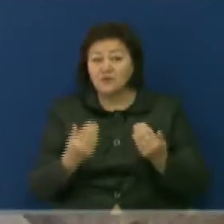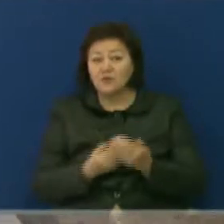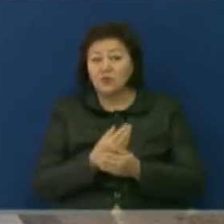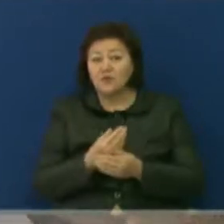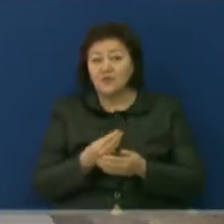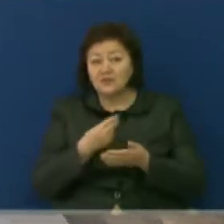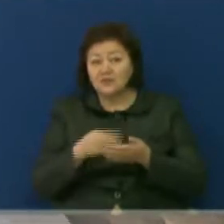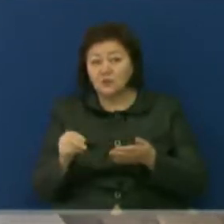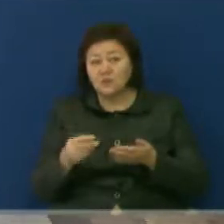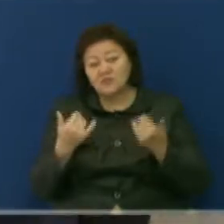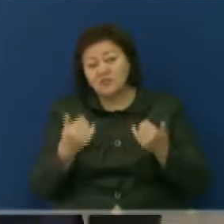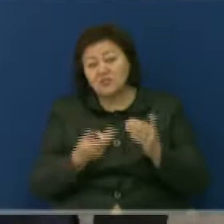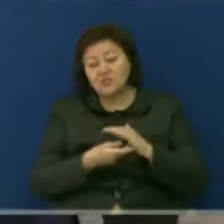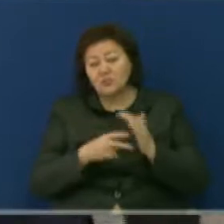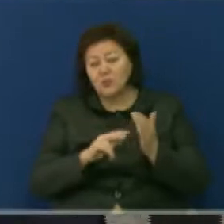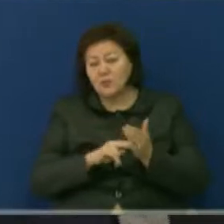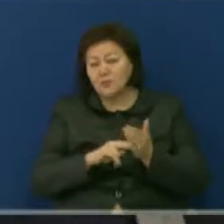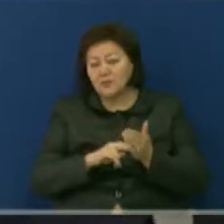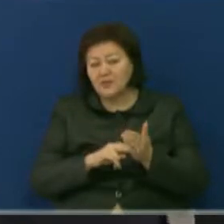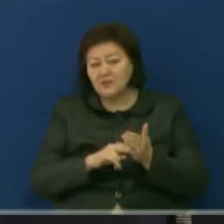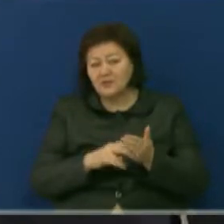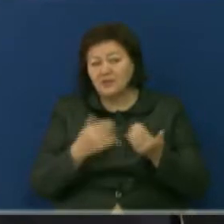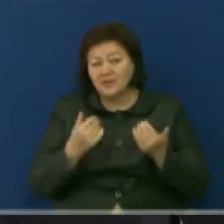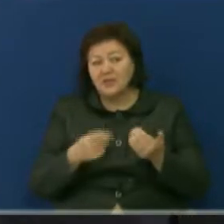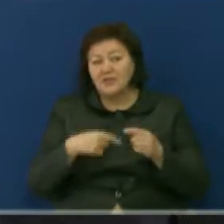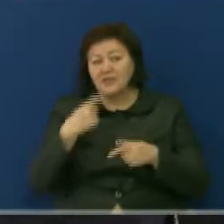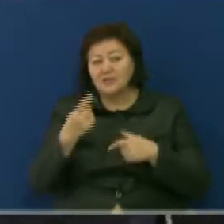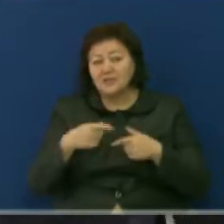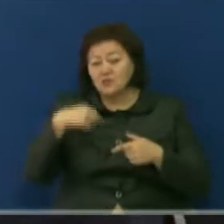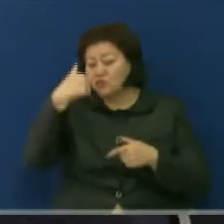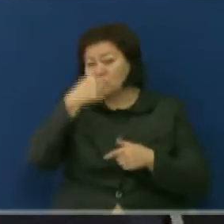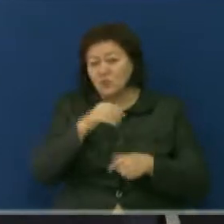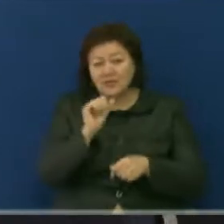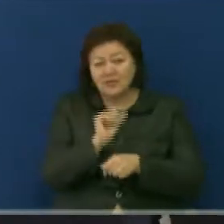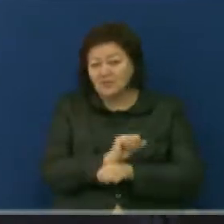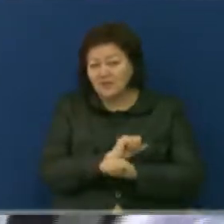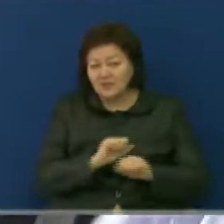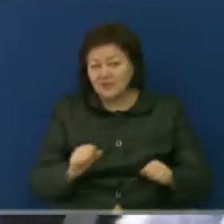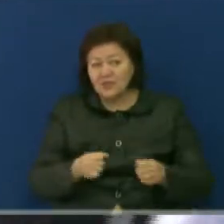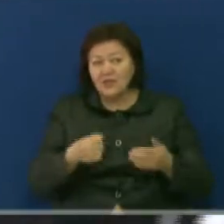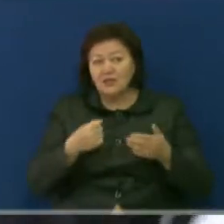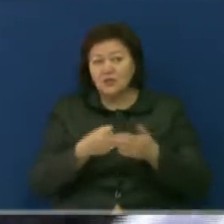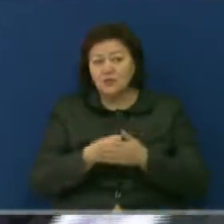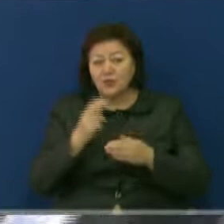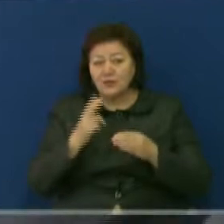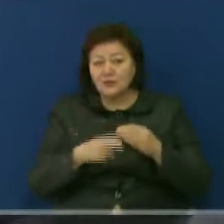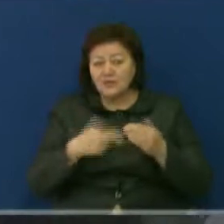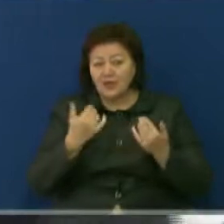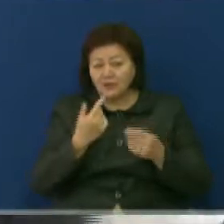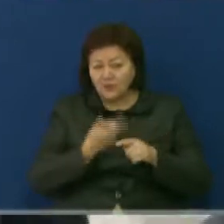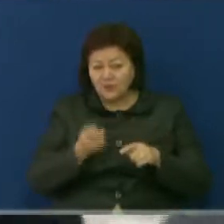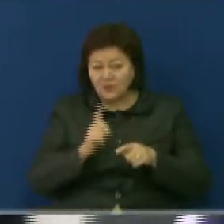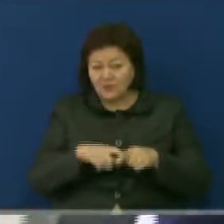айында жоба әзірленбек. Облыс әкімі қайта құруды келесі жылға қалдырмай, осы жылдың соңына дейін аяқтауды ұсынды.